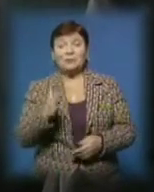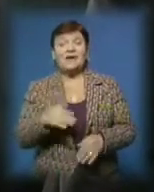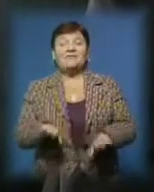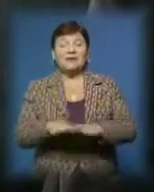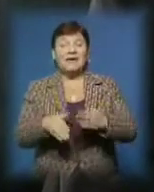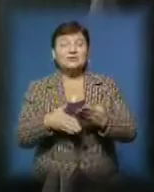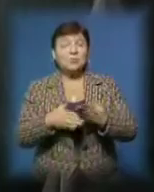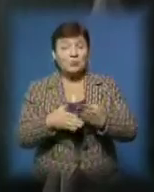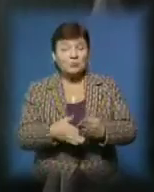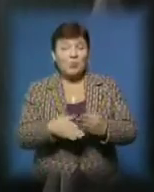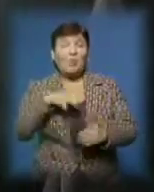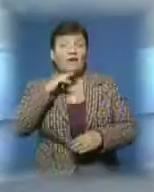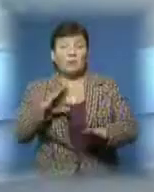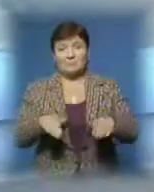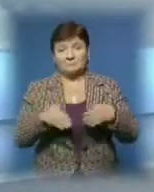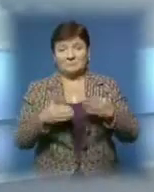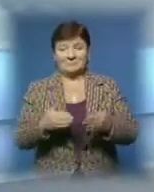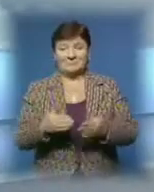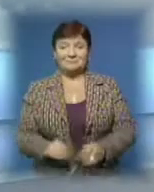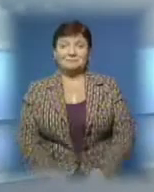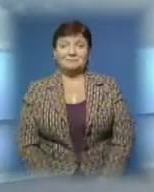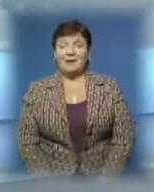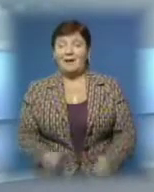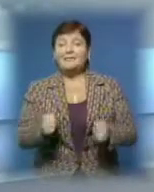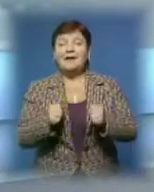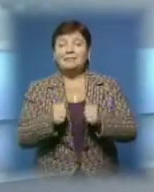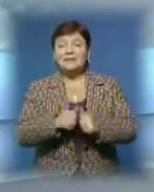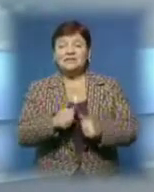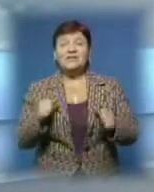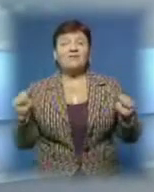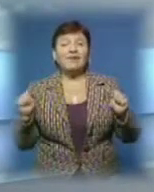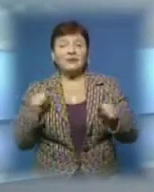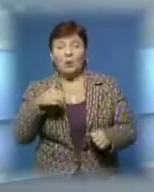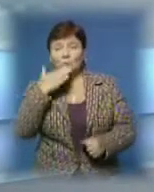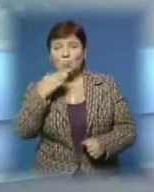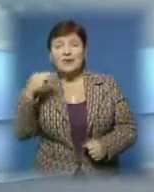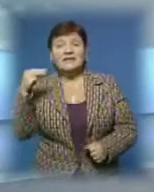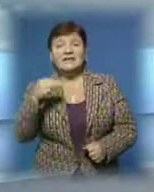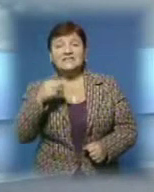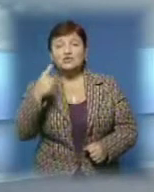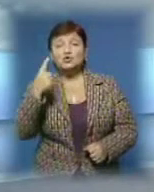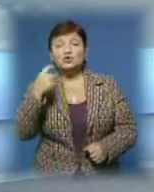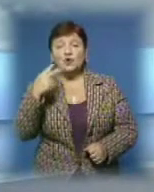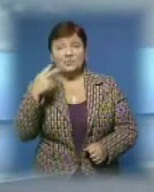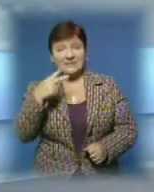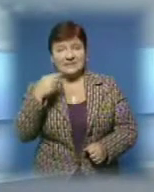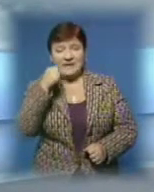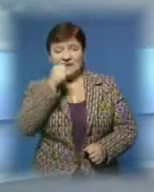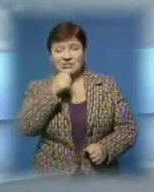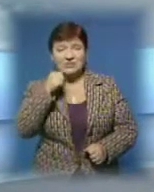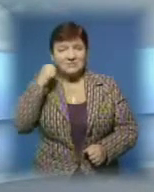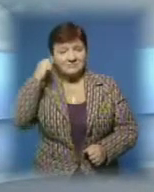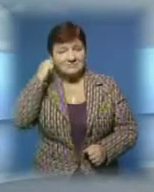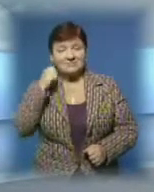спосіб, може, привернемо увагу. Найближчі вихідні Ужгород відзначить 1120-річчя від дня свого заснування. У